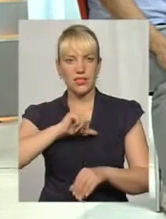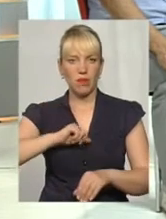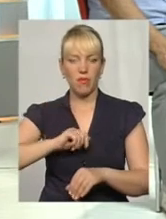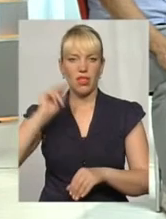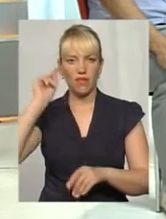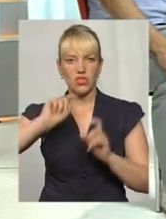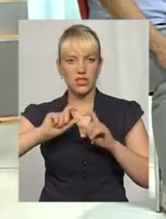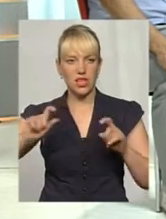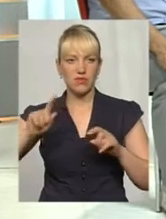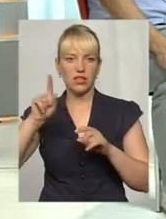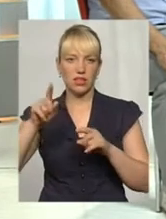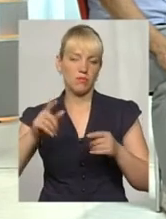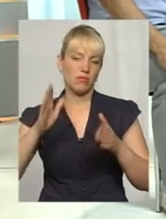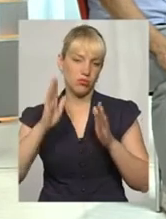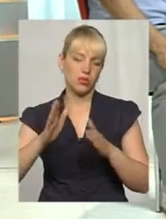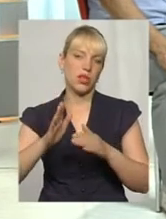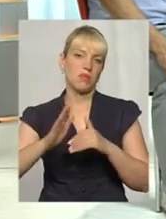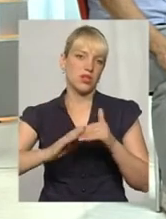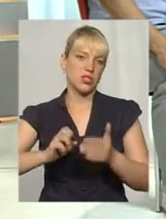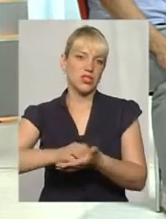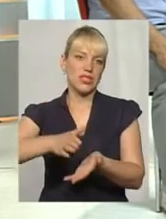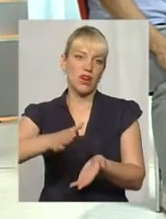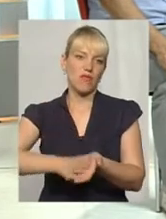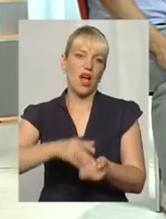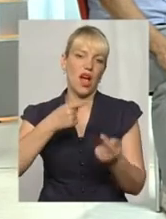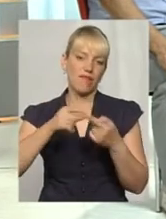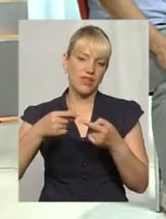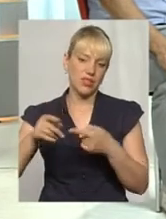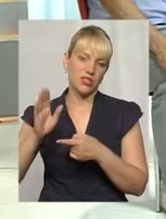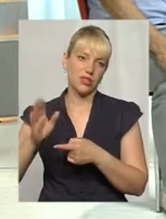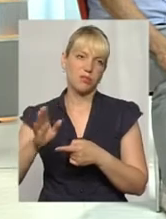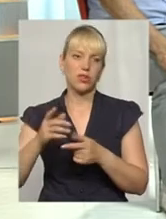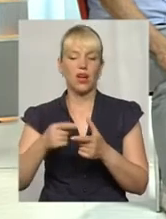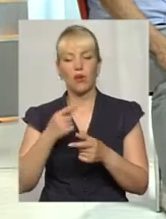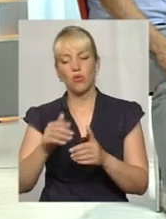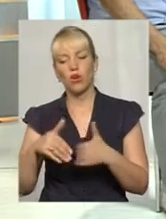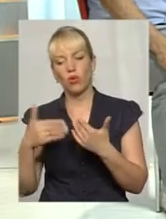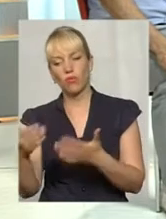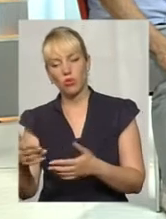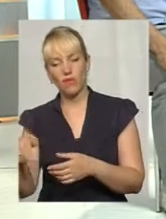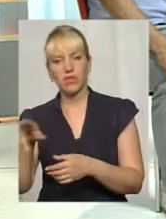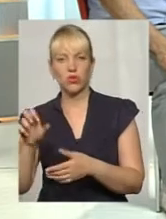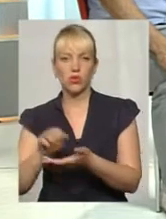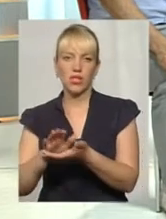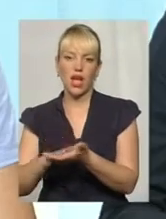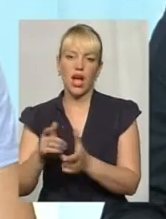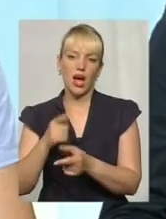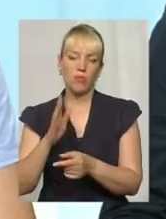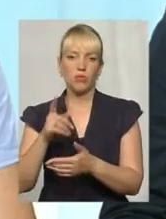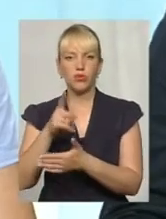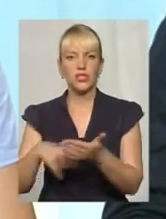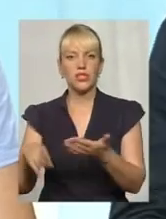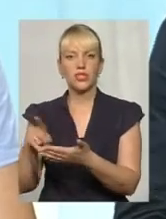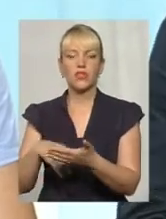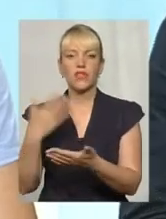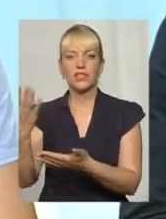фактично там зарахована буде. В інших навчальних закладах вона так і буде або рекомендована до зарахування, або там заява буде вже скасована чи буде відхилена.